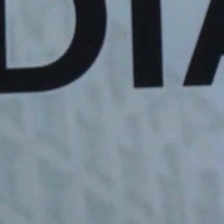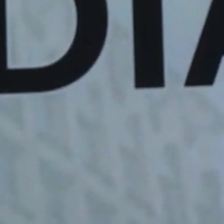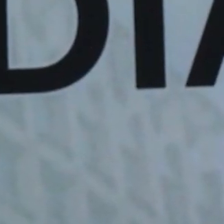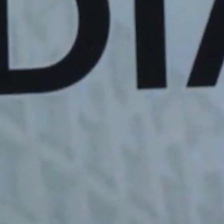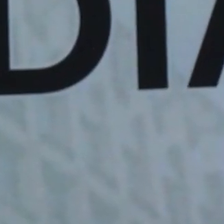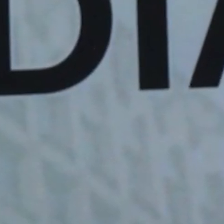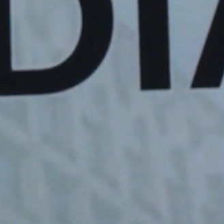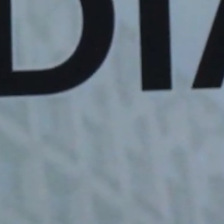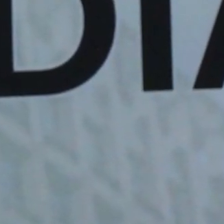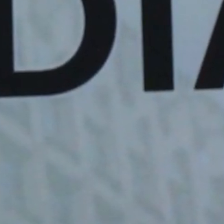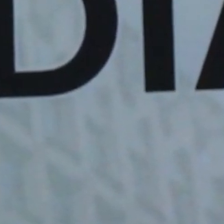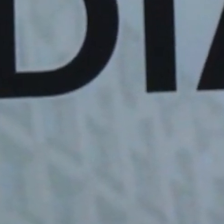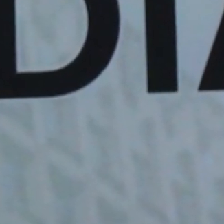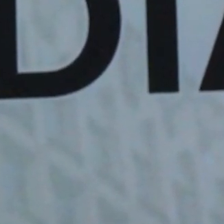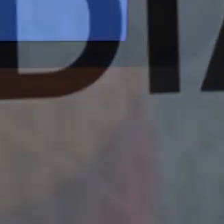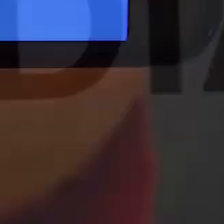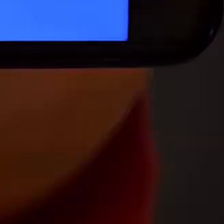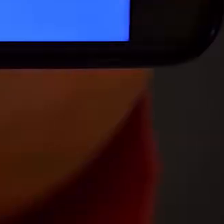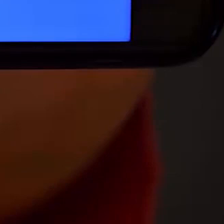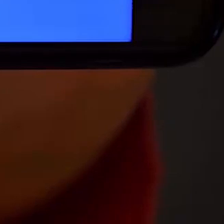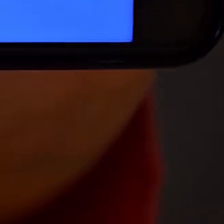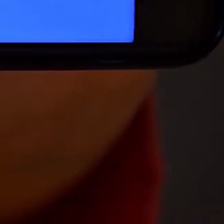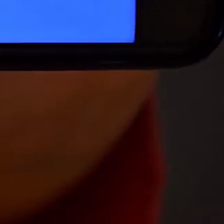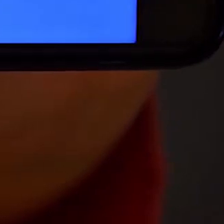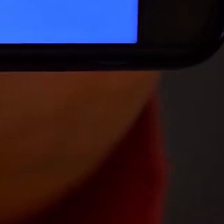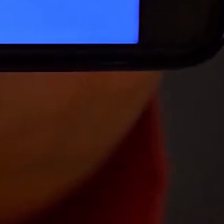bagi membolehkan penilaian kesihatan kendiri.